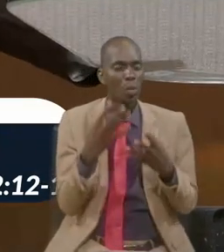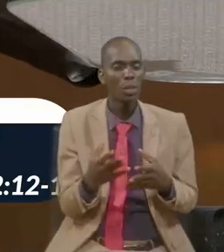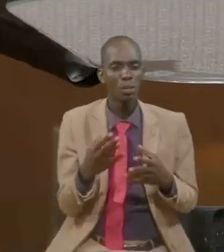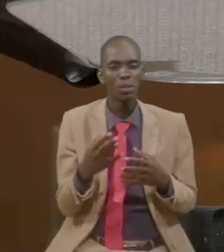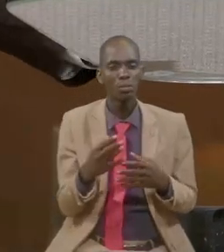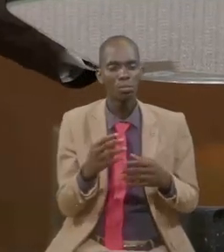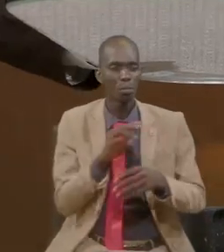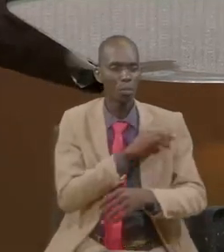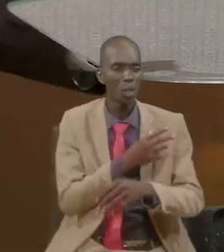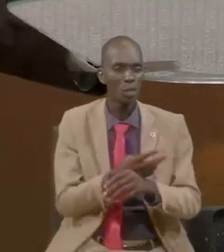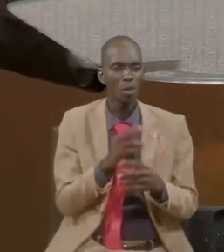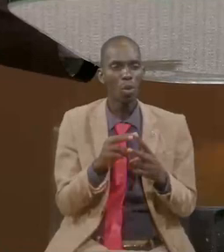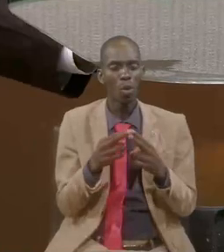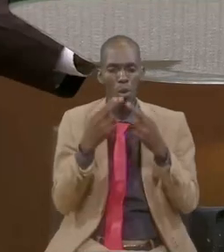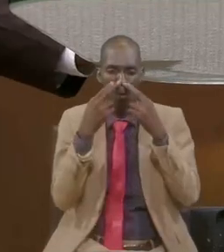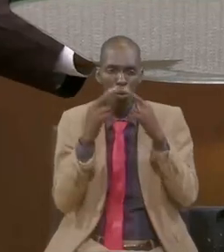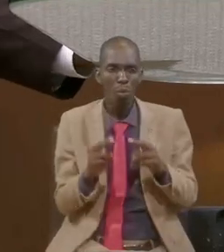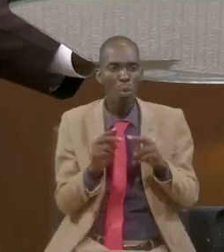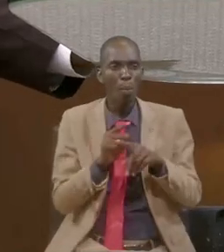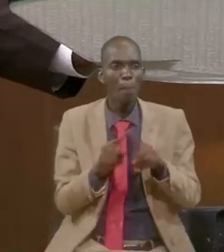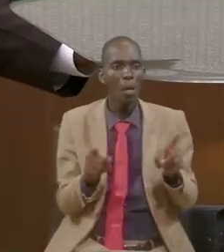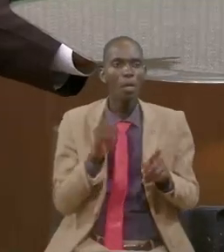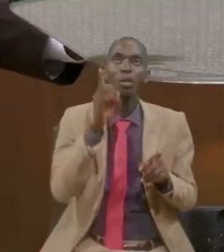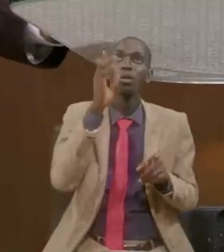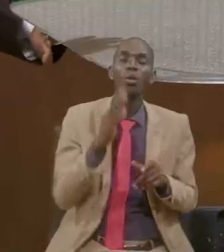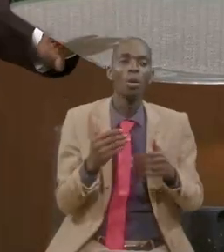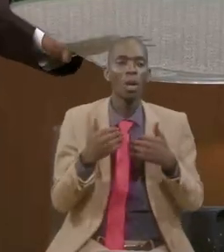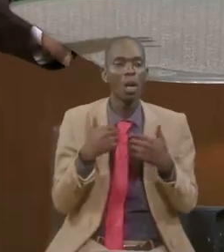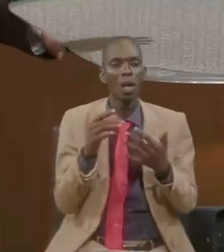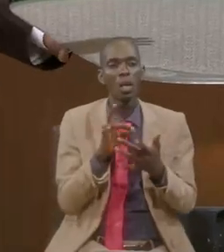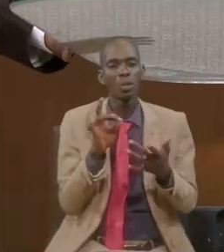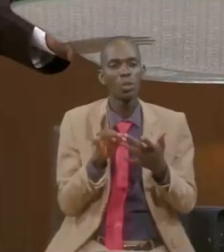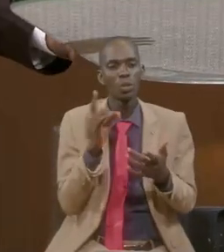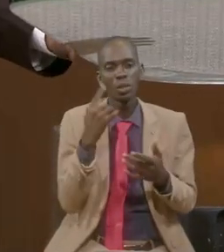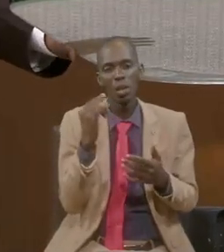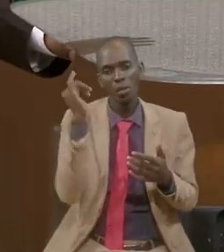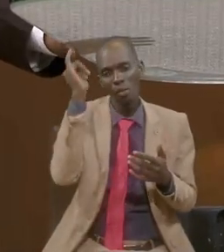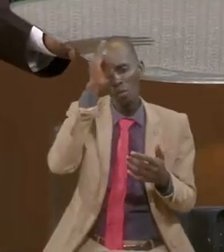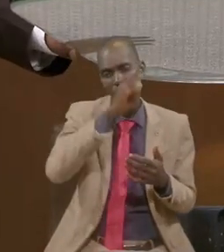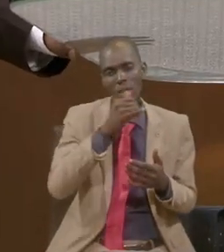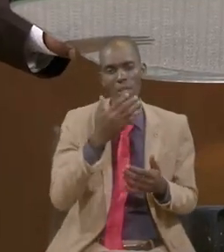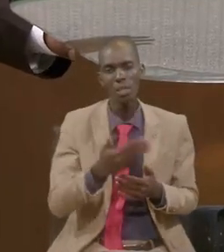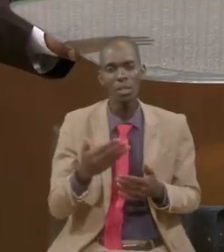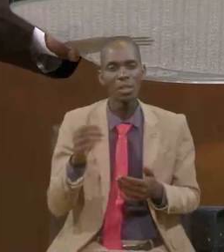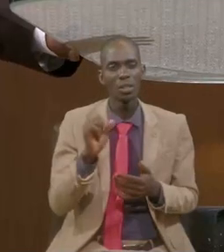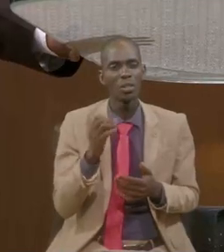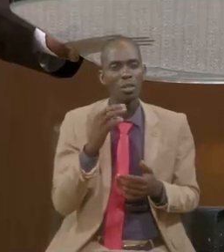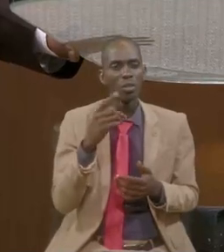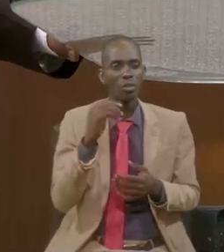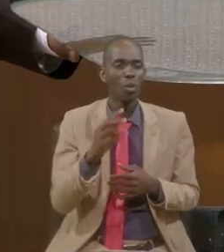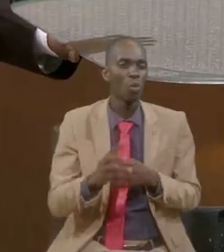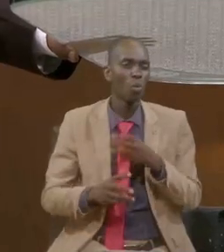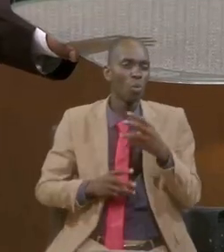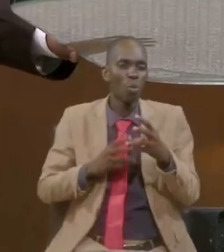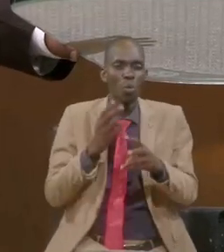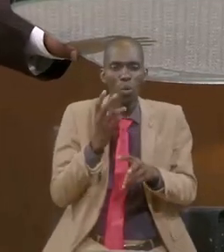beaucoup de nobles, 27 dit. Mais Dieu a choisi les choses folles du monde